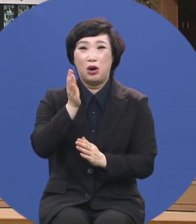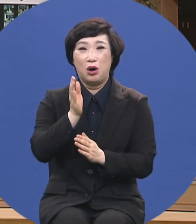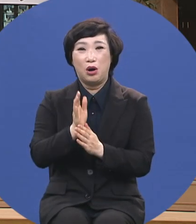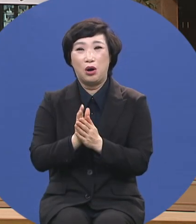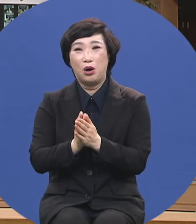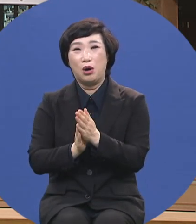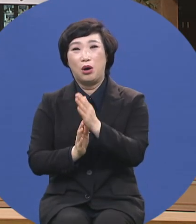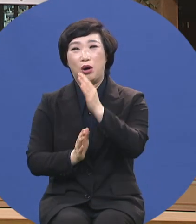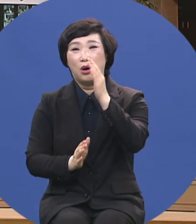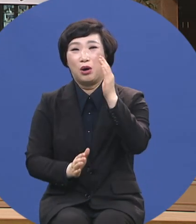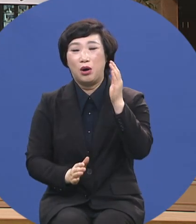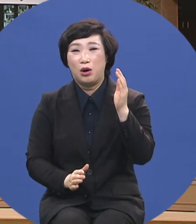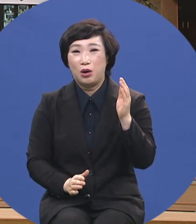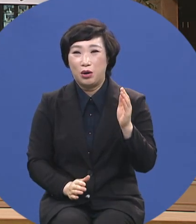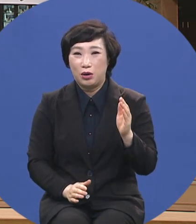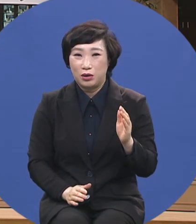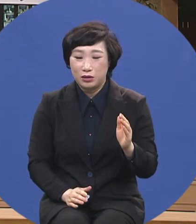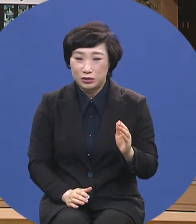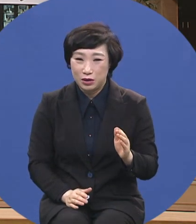두릴 것